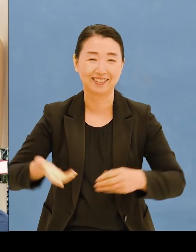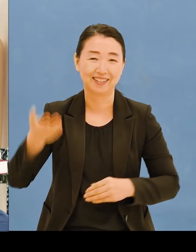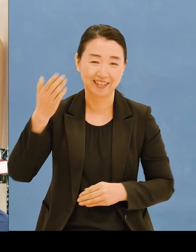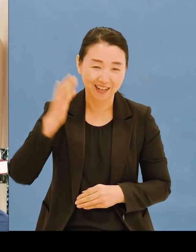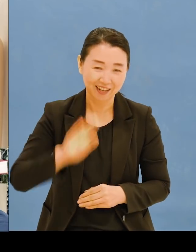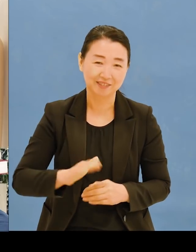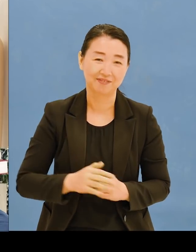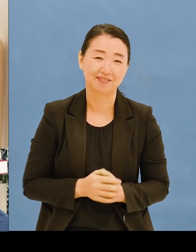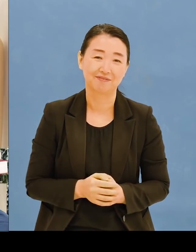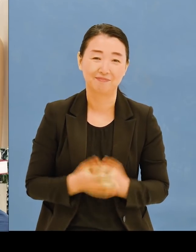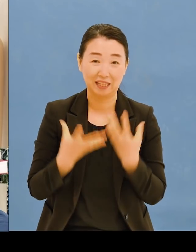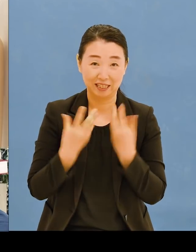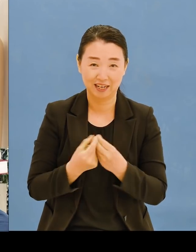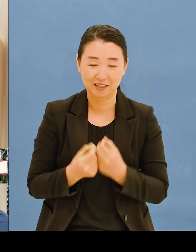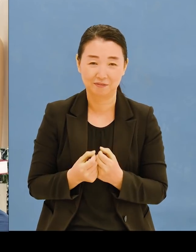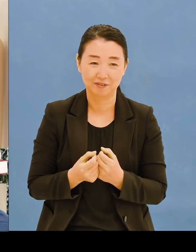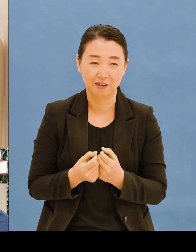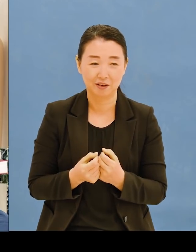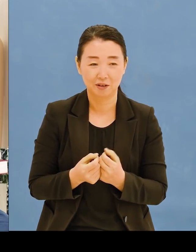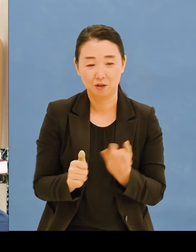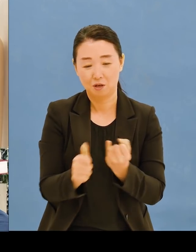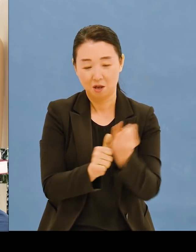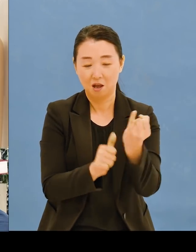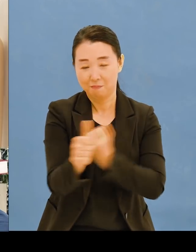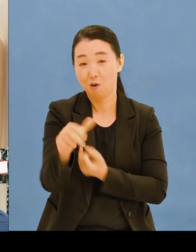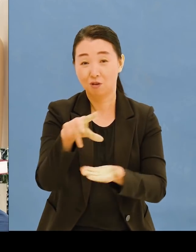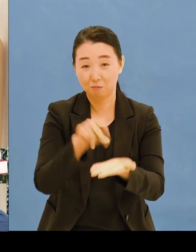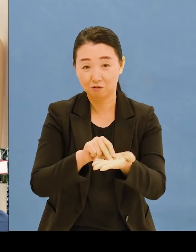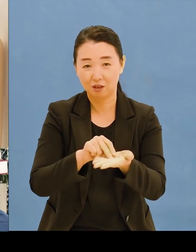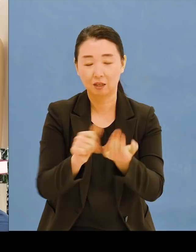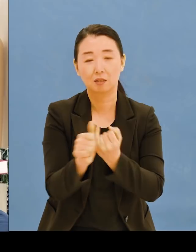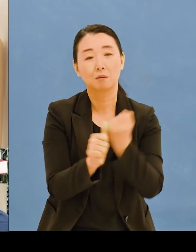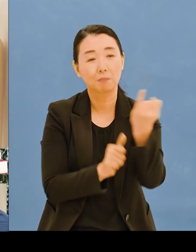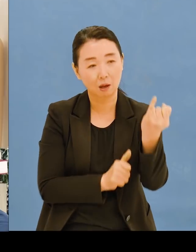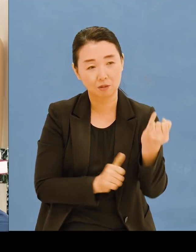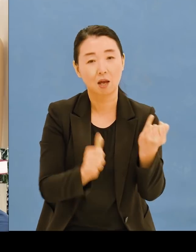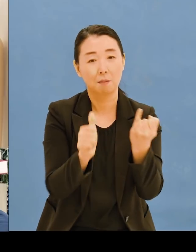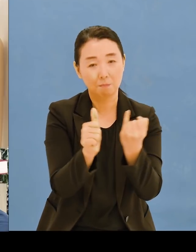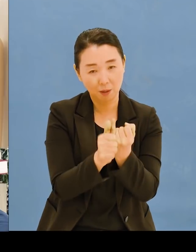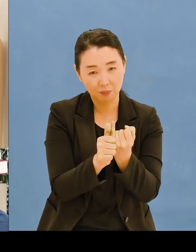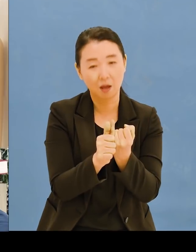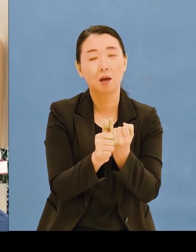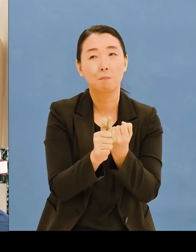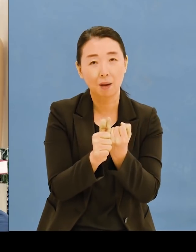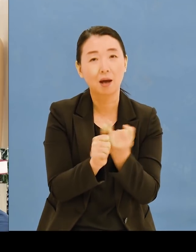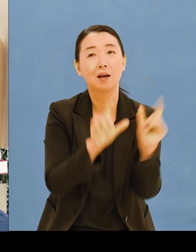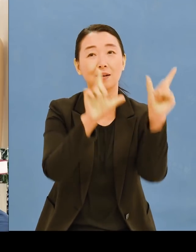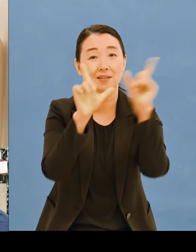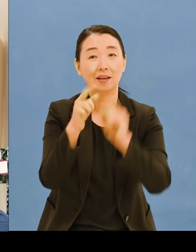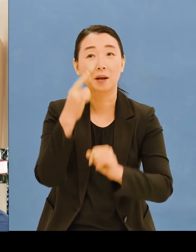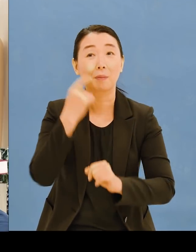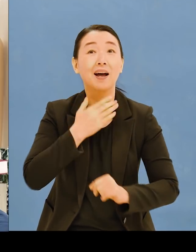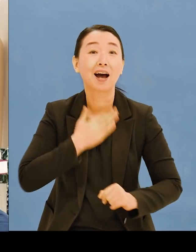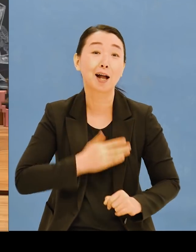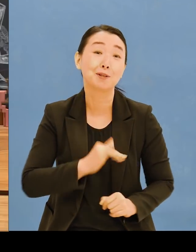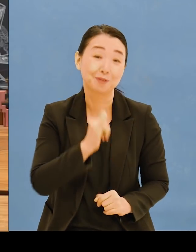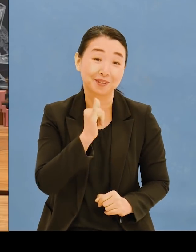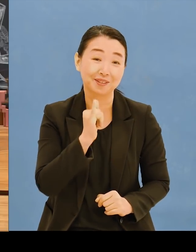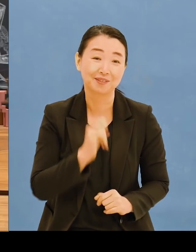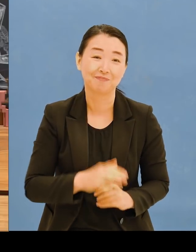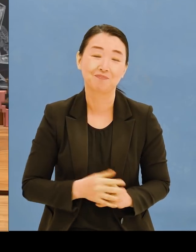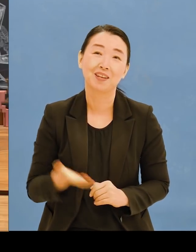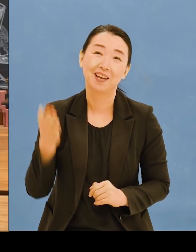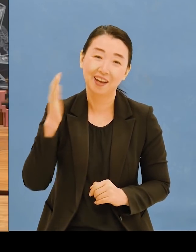그렇죠. 그리고 그 사람 예를 들어서 이제 배우자 문제라고 하면은 그 배우자를 만나서 살아봐야지 사실 알 수